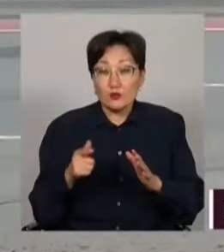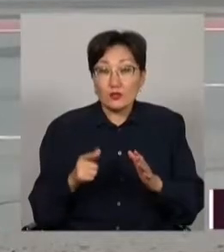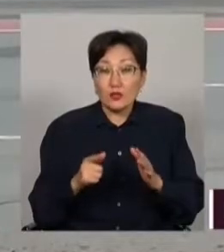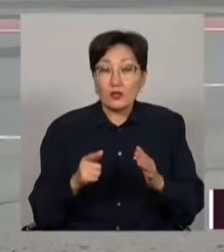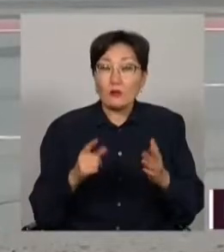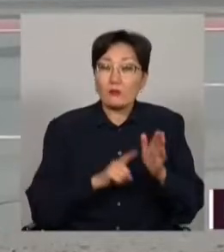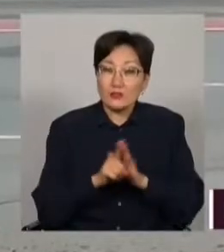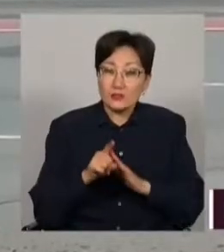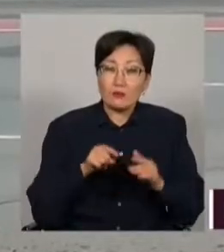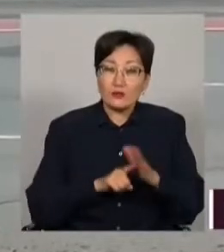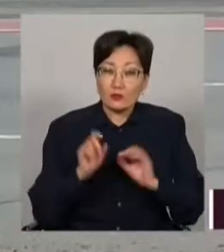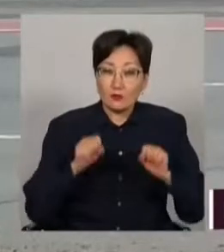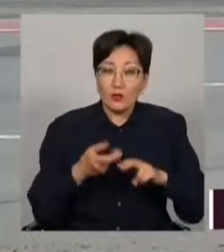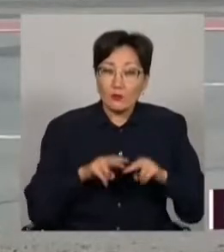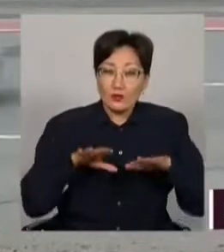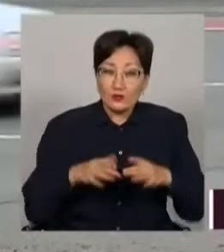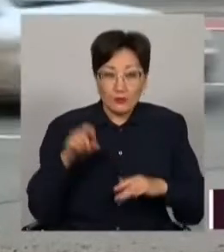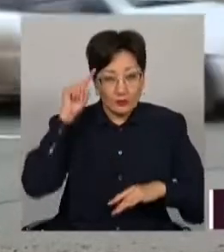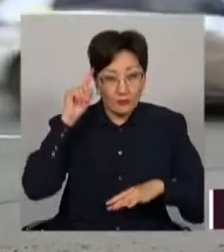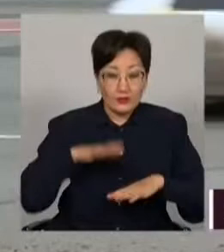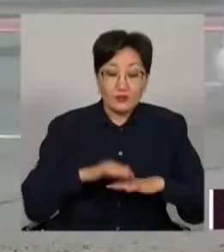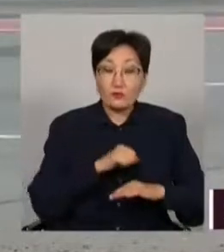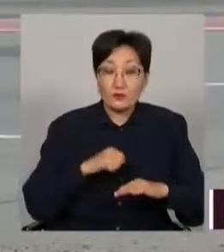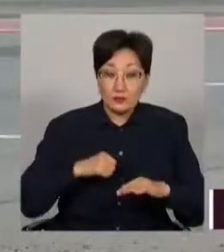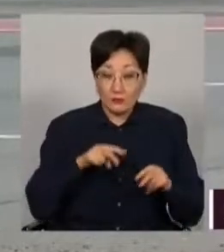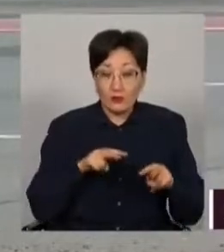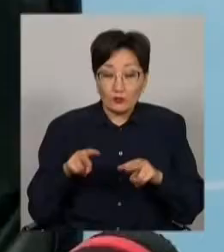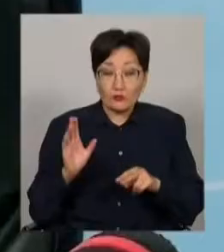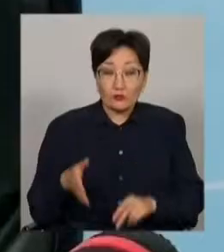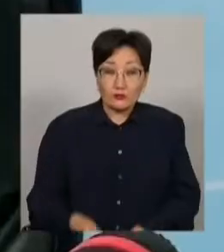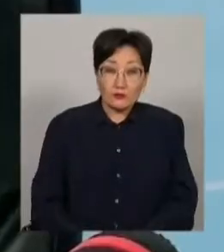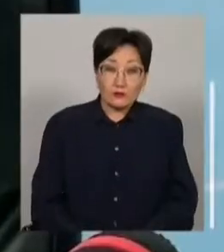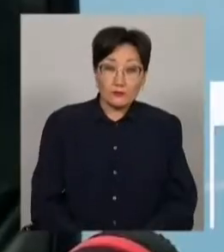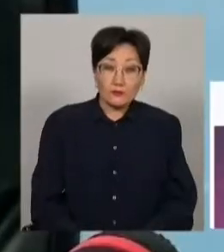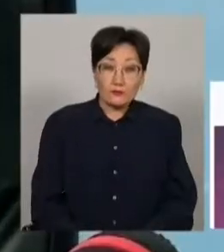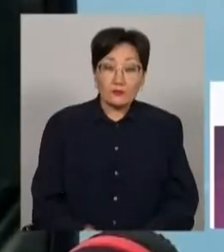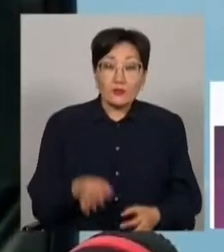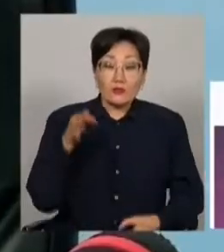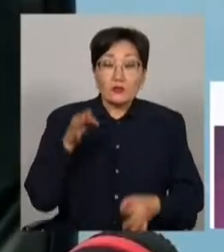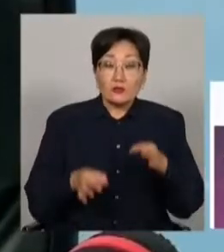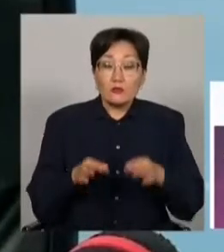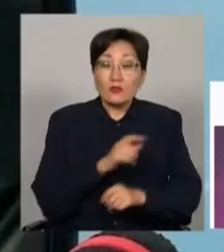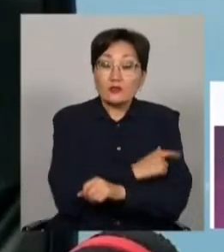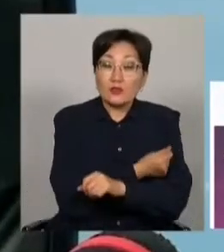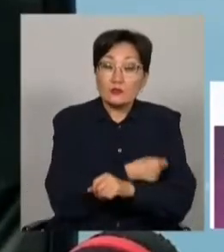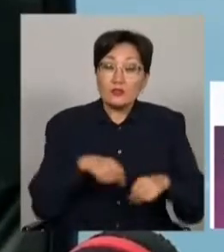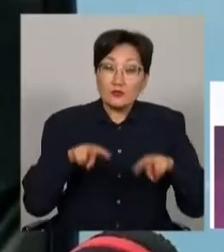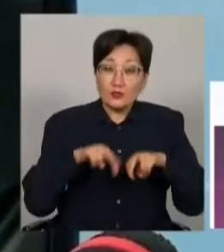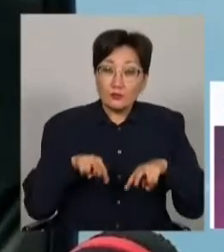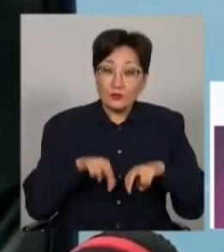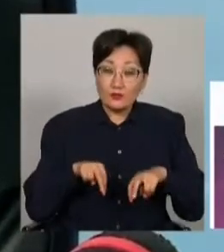алатындарын айтады. Ал мына оқиғаны облыс әкімінің өзі бақылауына алыпты. Сот экспертизасы